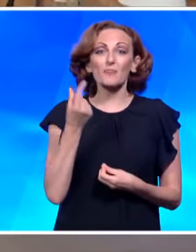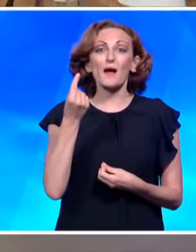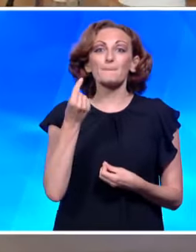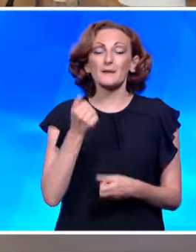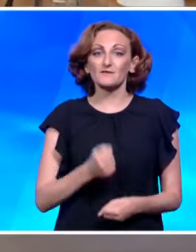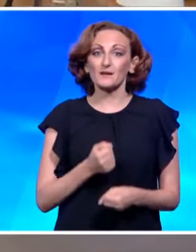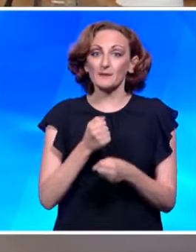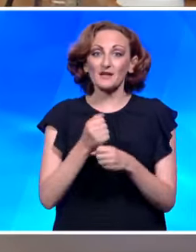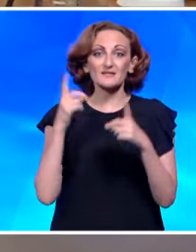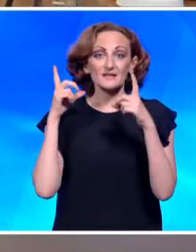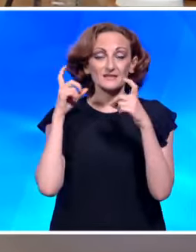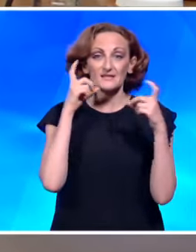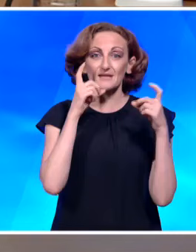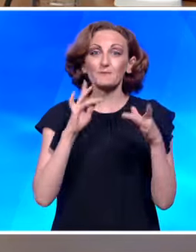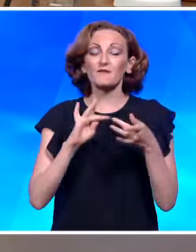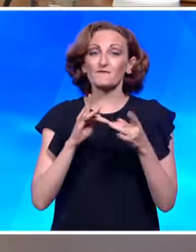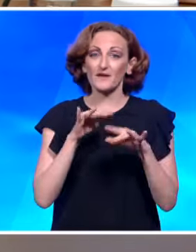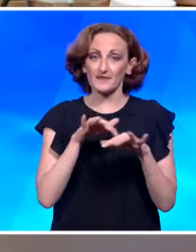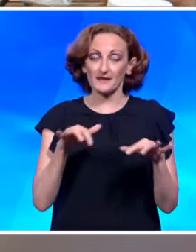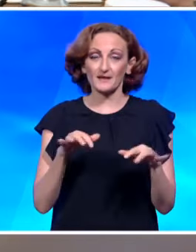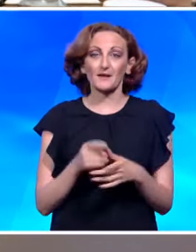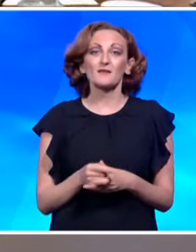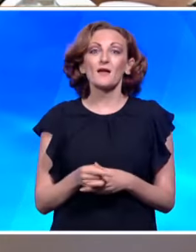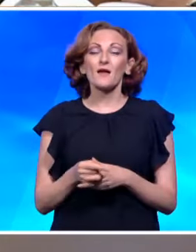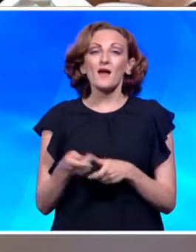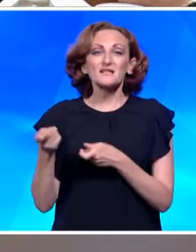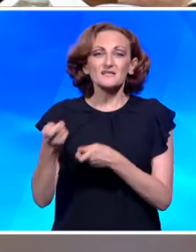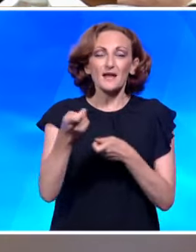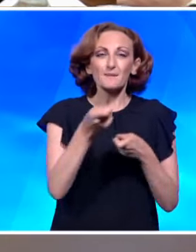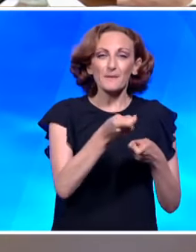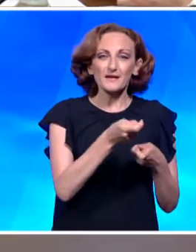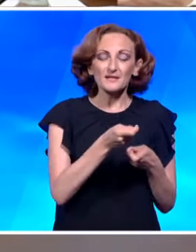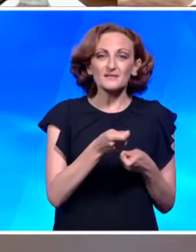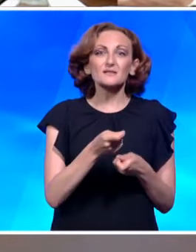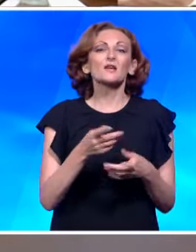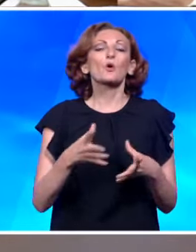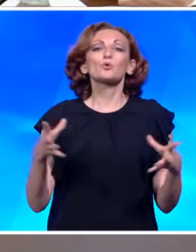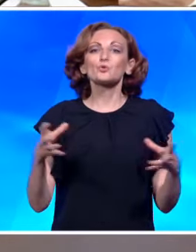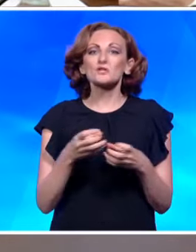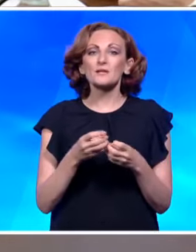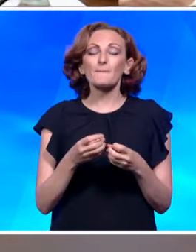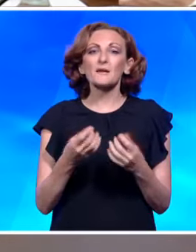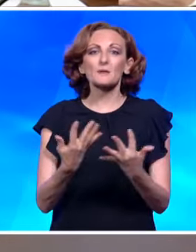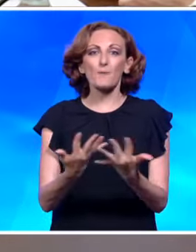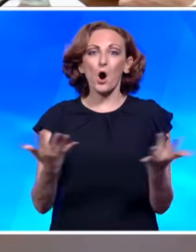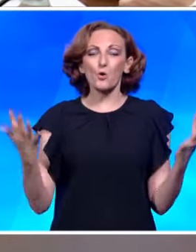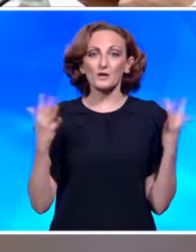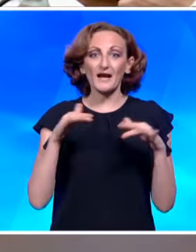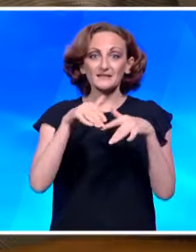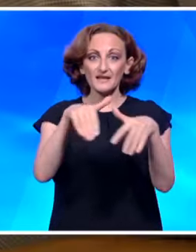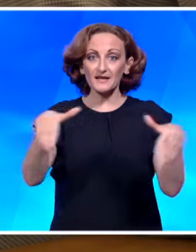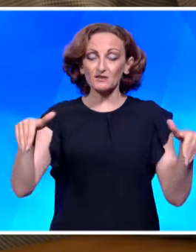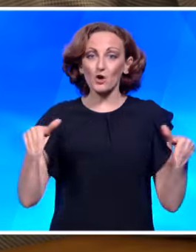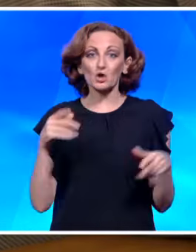в публичното пространство. На снайперисти, които се намират по оградата на двора на Бойко